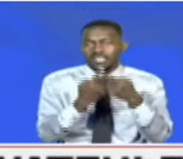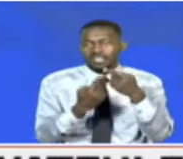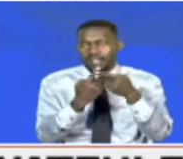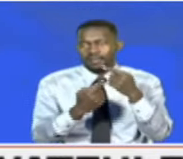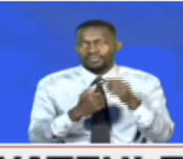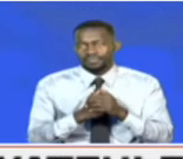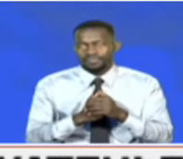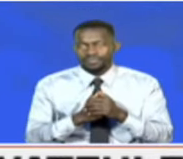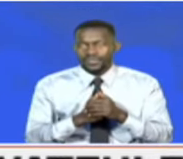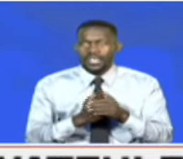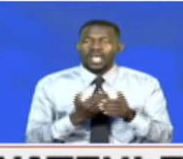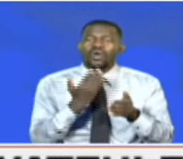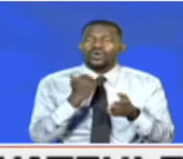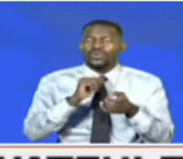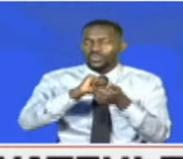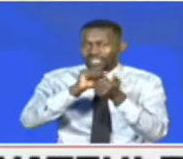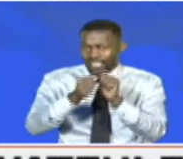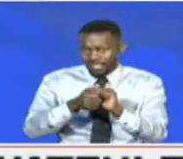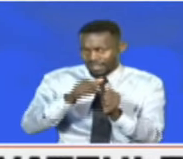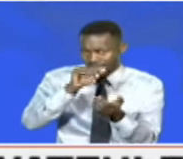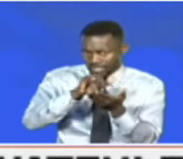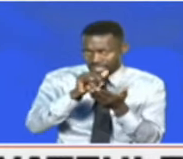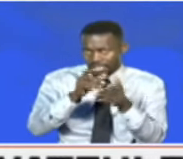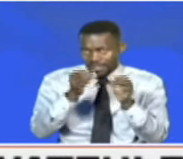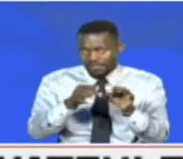I would like to be a change to that if approved by this house,